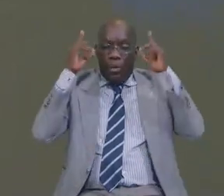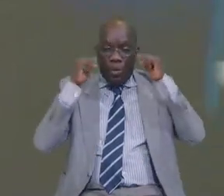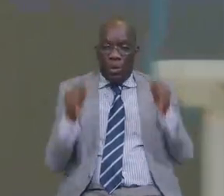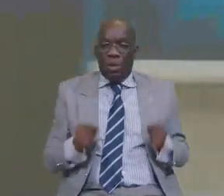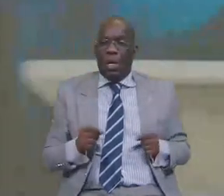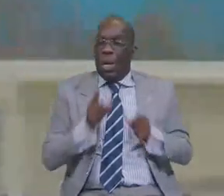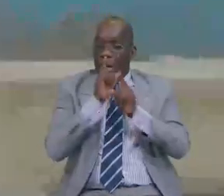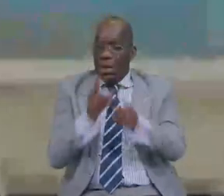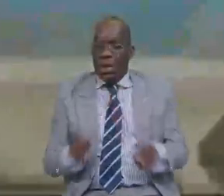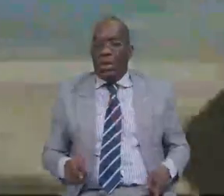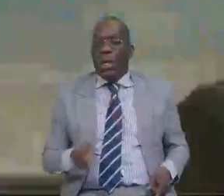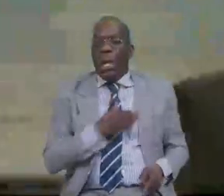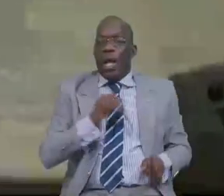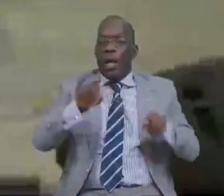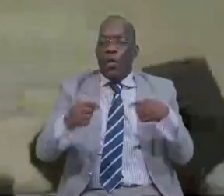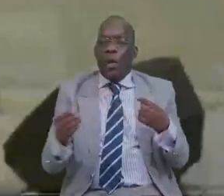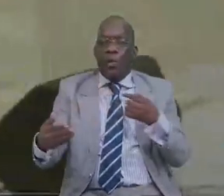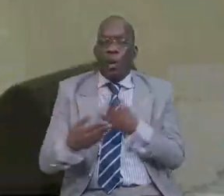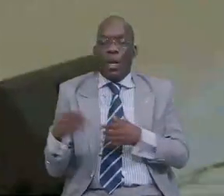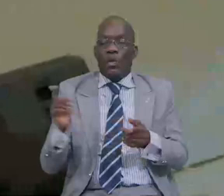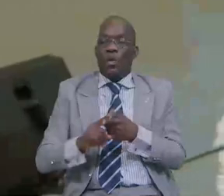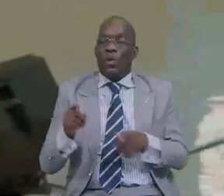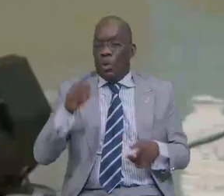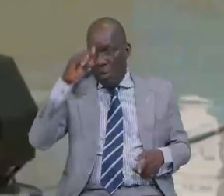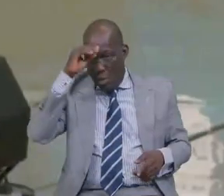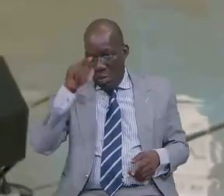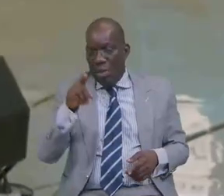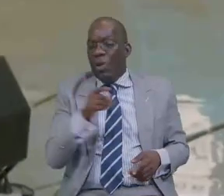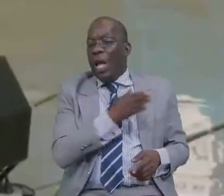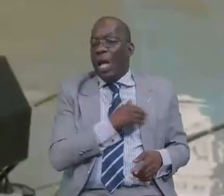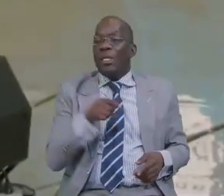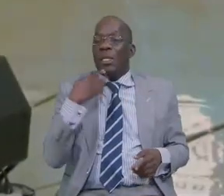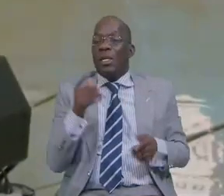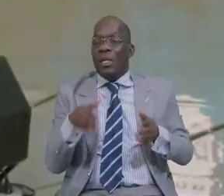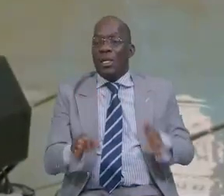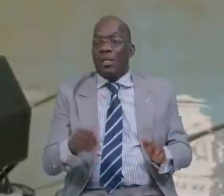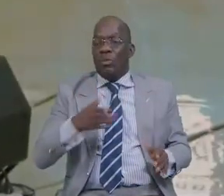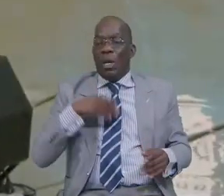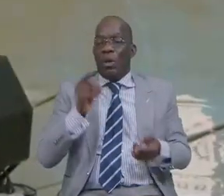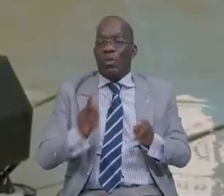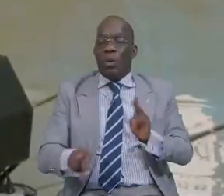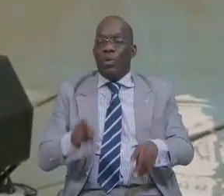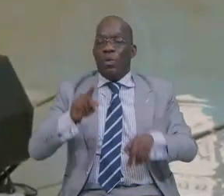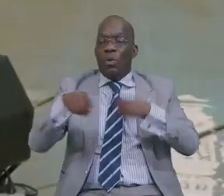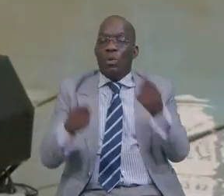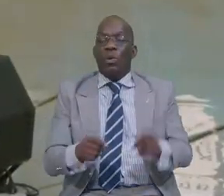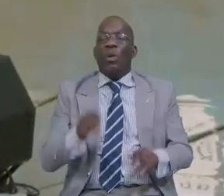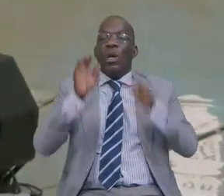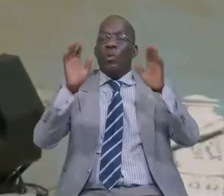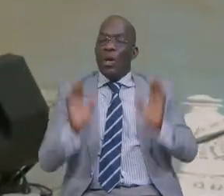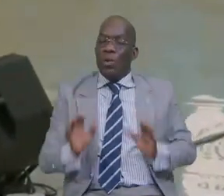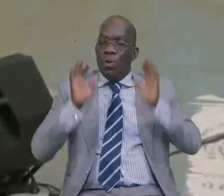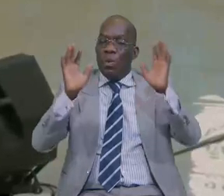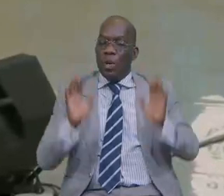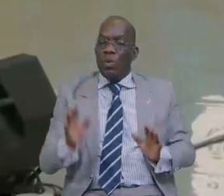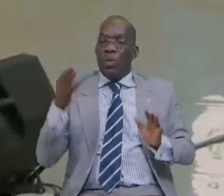a répondu. Et ils sont allés vers lui. Laisse aller mon peuple. Et l'homme a dit. Les miracles